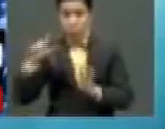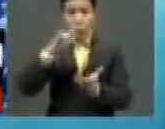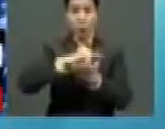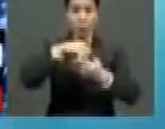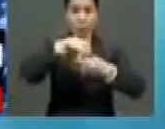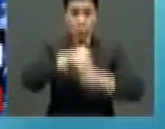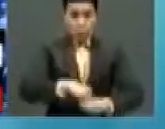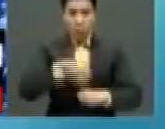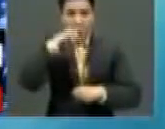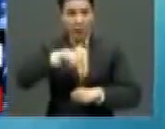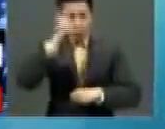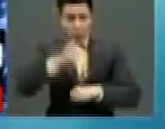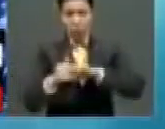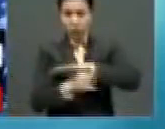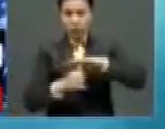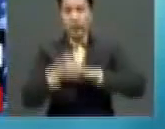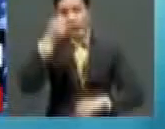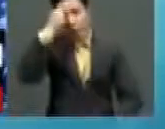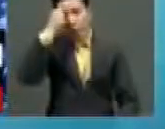และสื่อมวลชนได้ทำความเข้าใจนะครับว่านี่คือสิ่งที่กบคุมโรคประจำสปกหน่วยงานความมั่นคงในต่างๆร่วมกันคิดและก็มองดูทิศทางต่างๆรวมถึงกระจกการต่างประเทศนะครับว่าจะต้องทำอะไรบ้างนะครับมีทิศทางตั้งแต่ก่อนจะเข้ามานะครับก็มีการอนุมัติต้องมีการลงทะเบียนต้องมีกระทรวงการต่างประเทศดูแลเอกสารต่างๆแล้วเข้ามากระทรวงสาธารณสุขนะครับดูทั้งผู้ป่วยแล้วก็ผู้ติดตามตามเอกสารนี้เลยครับแล้วเสร็จแล้วระหว่างที่เข้ามาอยู่ในประเทศไทยเรามาอาทิตย์เนี่ย14